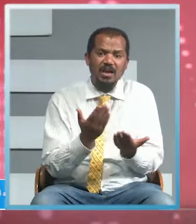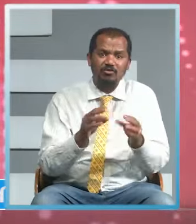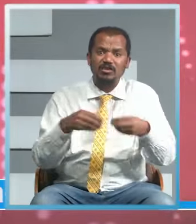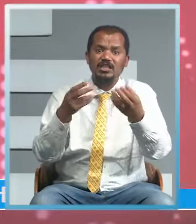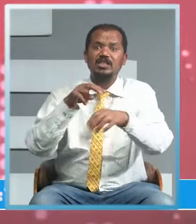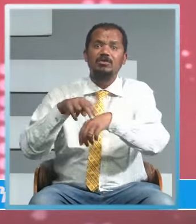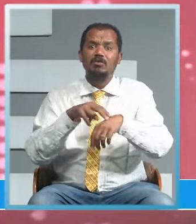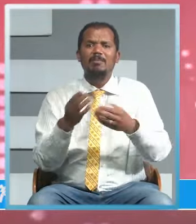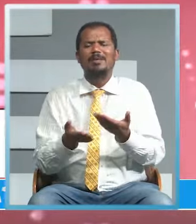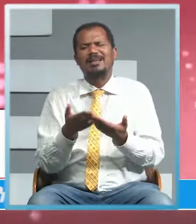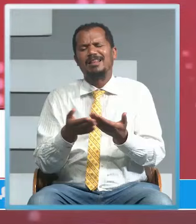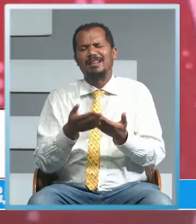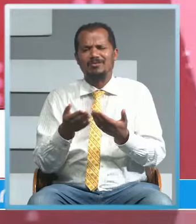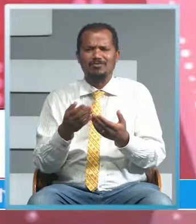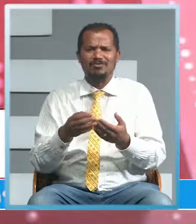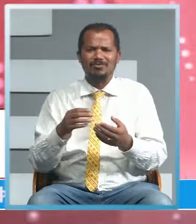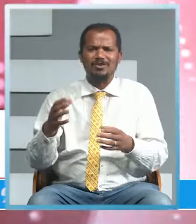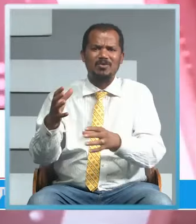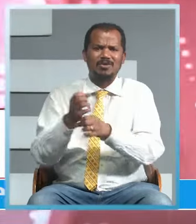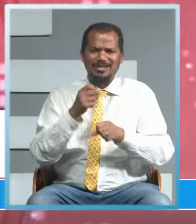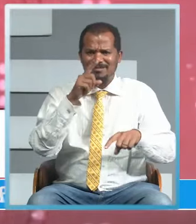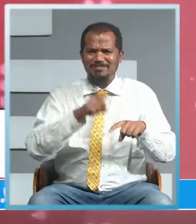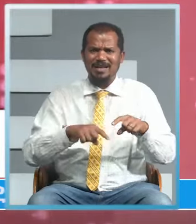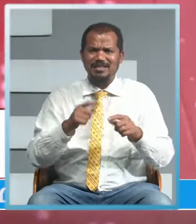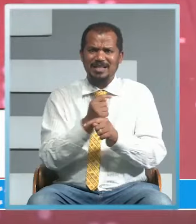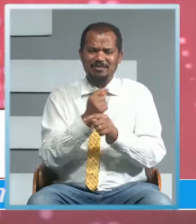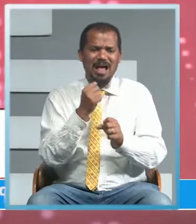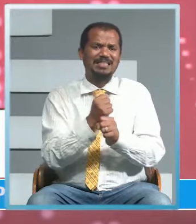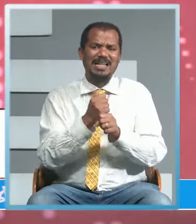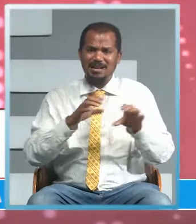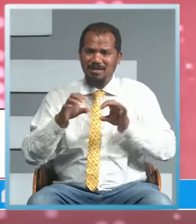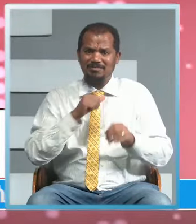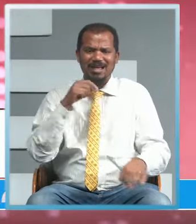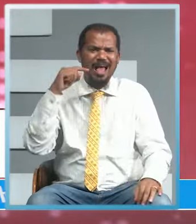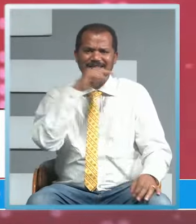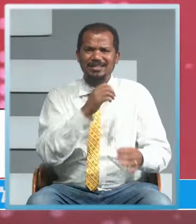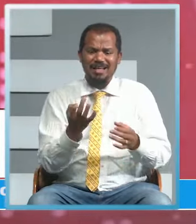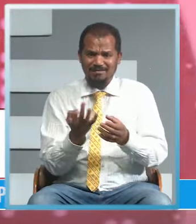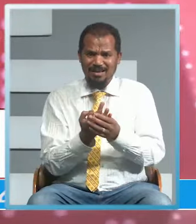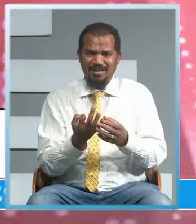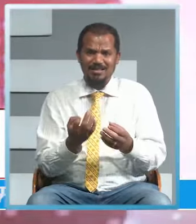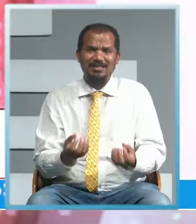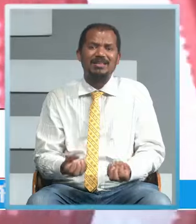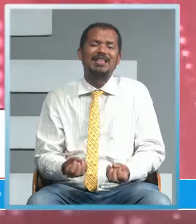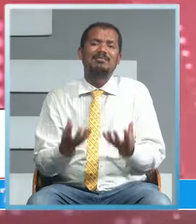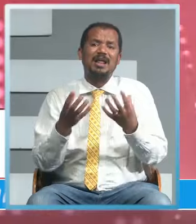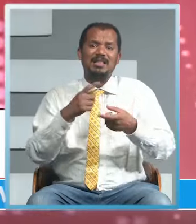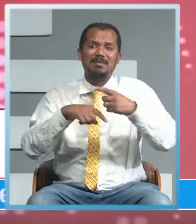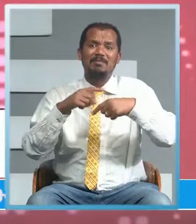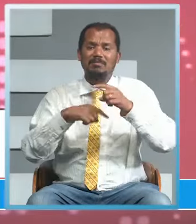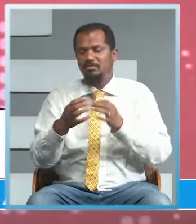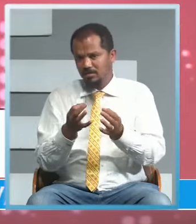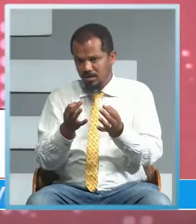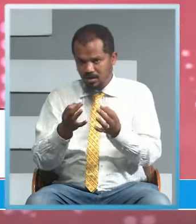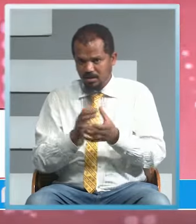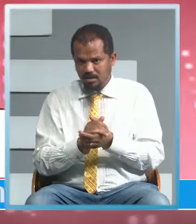አገልግሎት ሰጪ ተቋማት በቀላሉ ሊቀዳ የማይችል አሰራር ተግባራዊ ባለማድረጋቸው ሐሰተኛ ሰነድ የተበራከተ